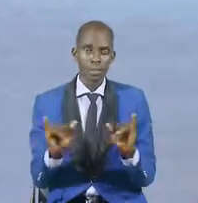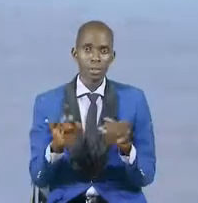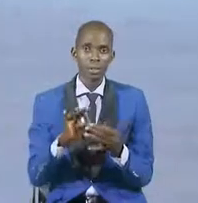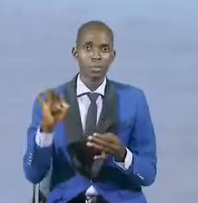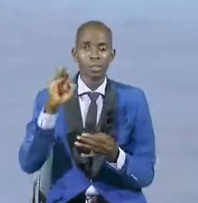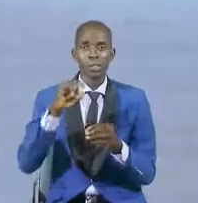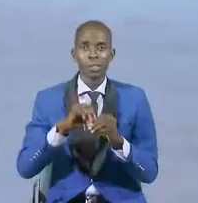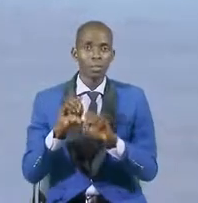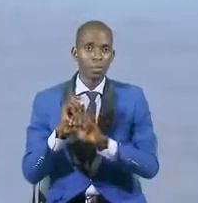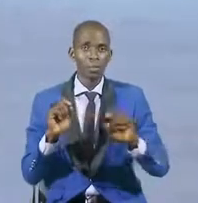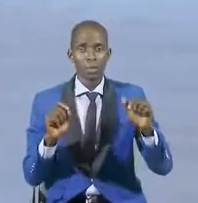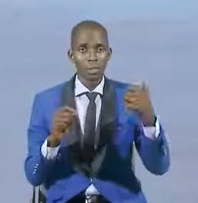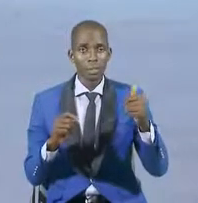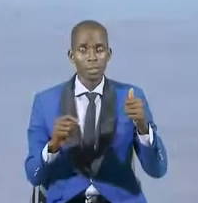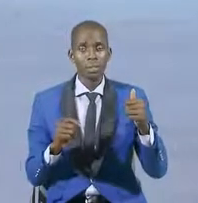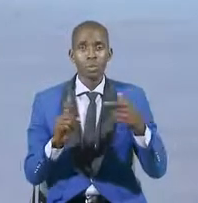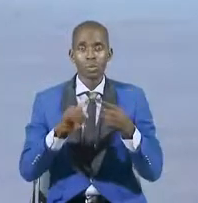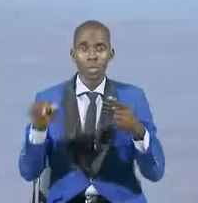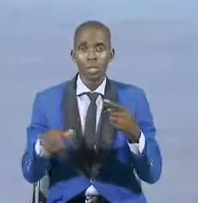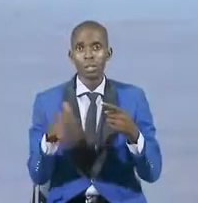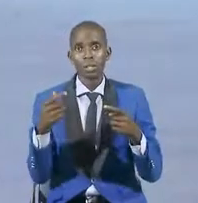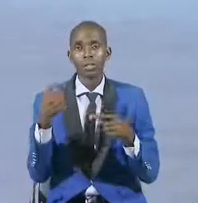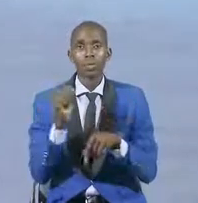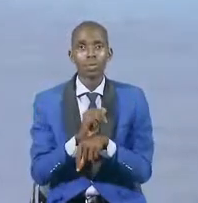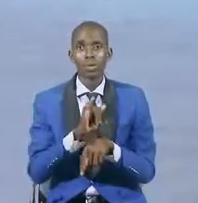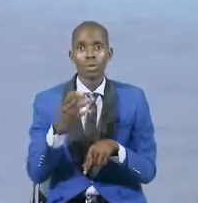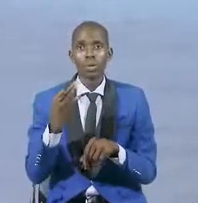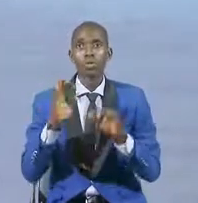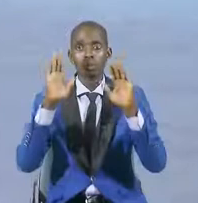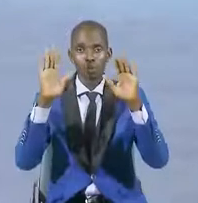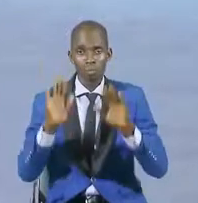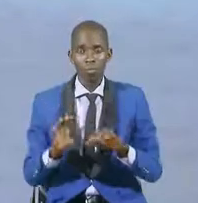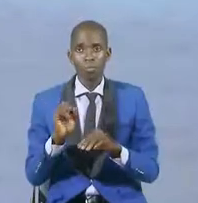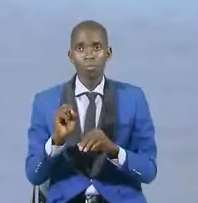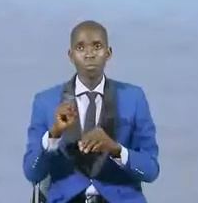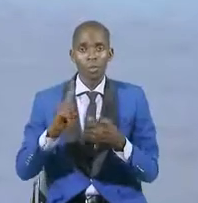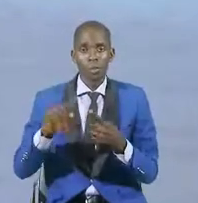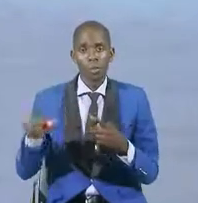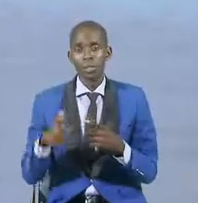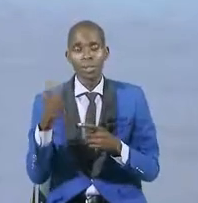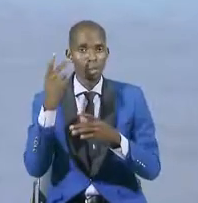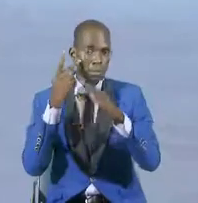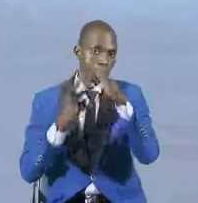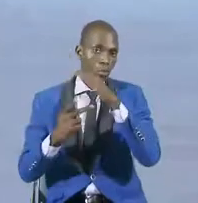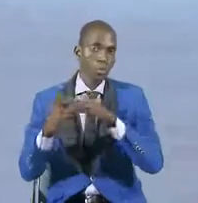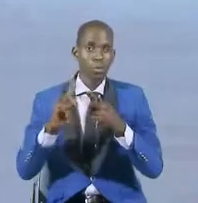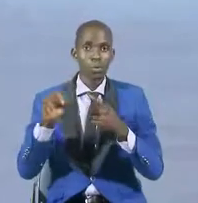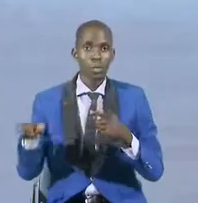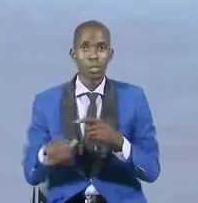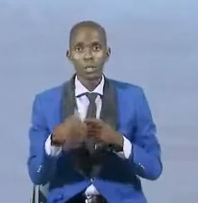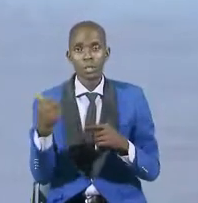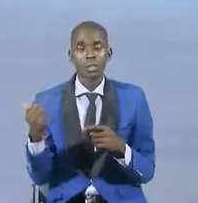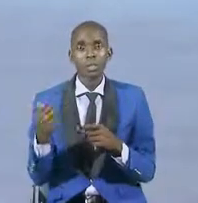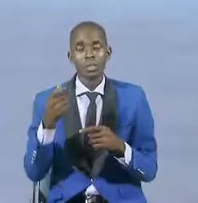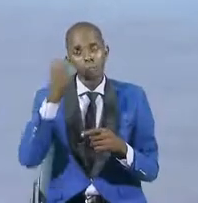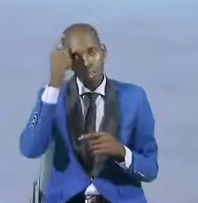10. À un autre le don d'opérer des miracles, à un autre la prophétie, à un autre le discernement